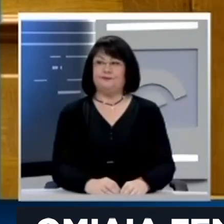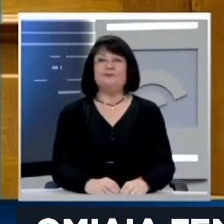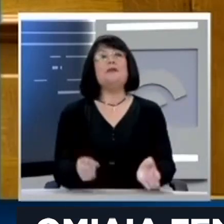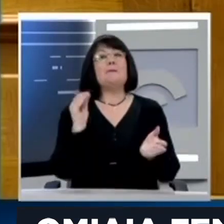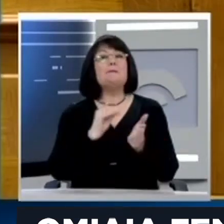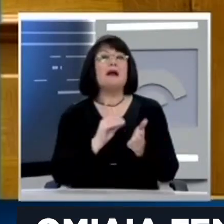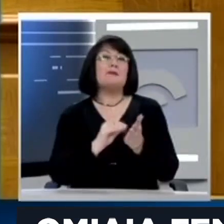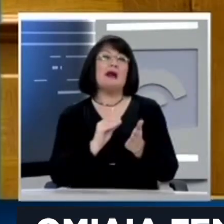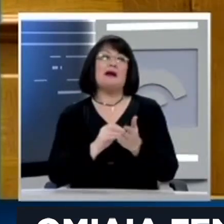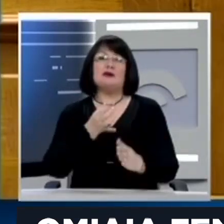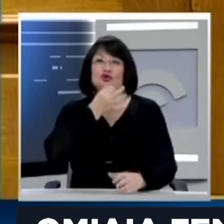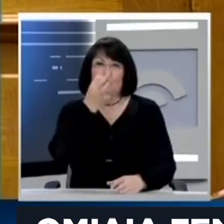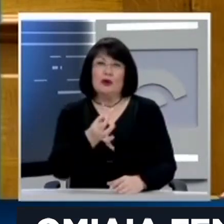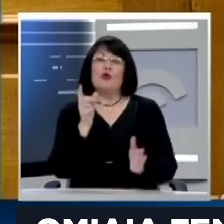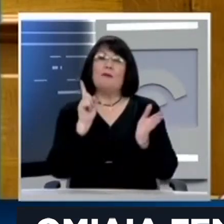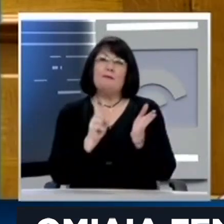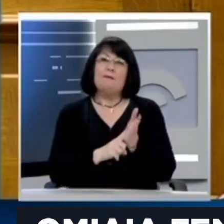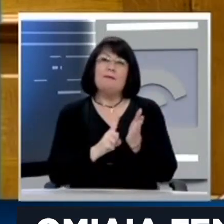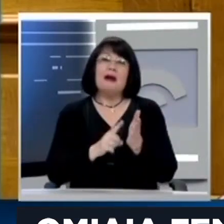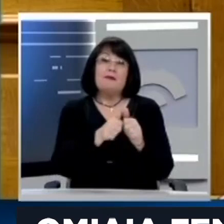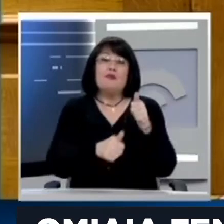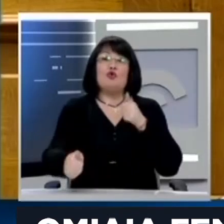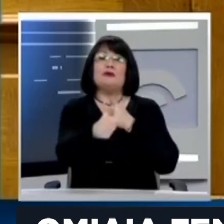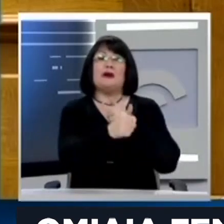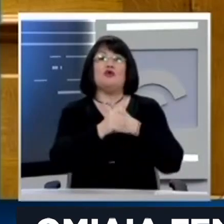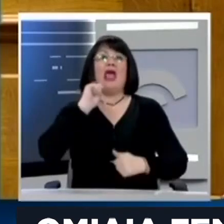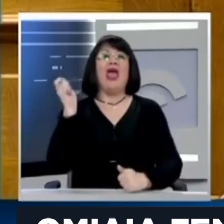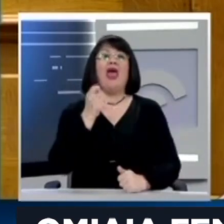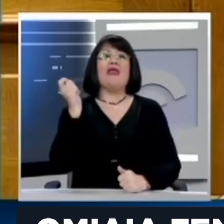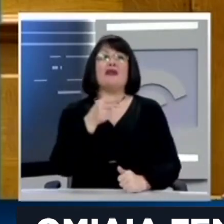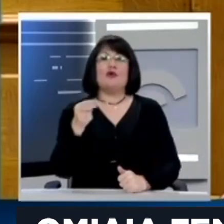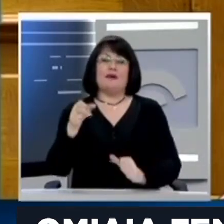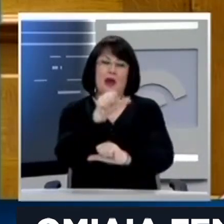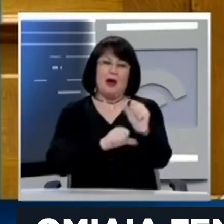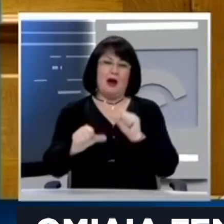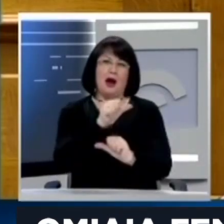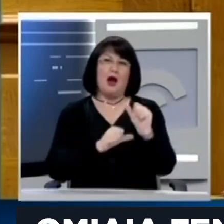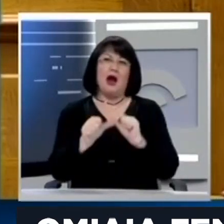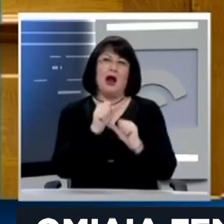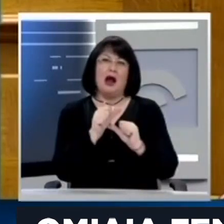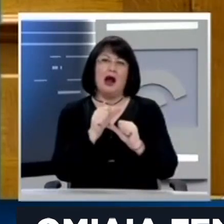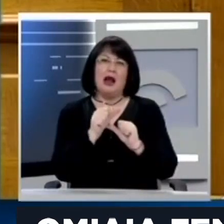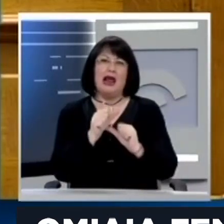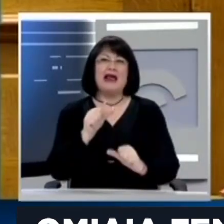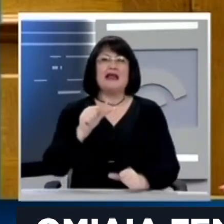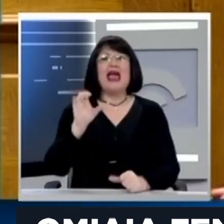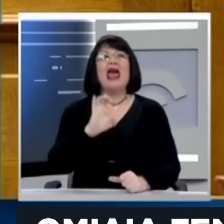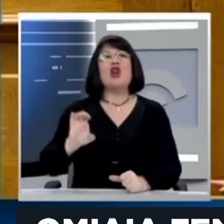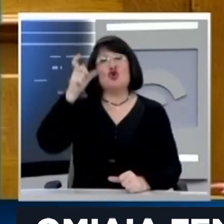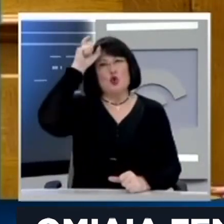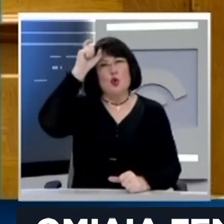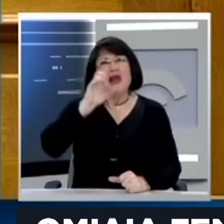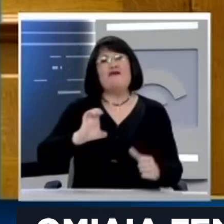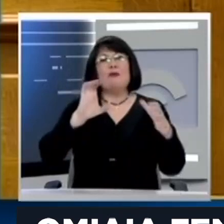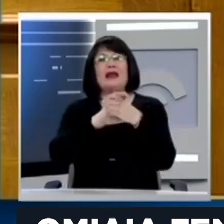ανάγκη να τεθεί ως πρώτη εθνική προτεραιότητα η αλλαγή της κοινής δήλωσης Ερντογάν